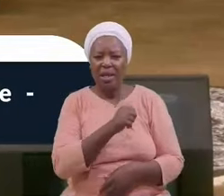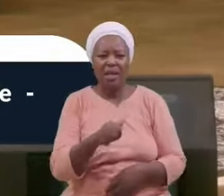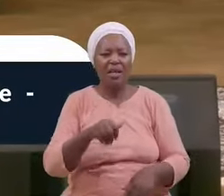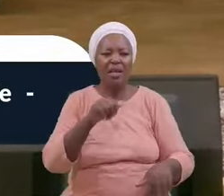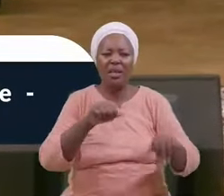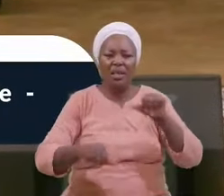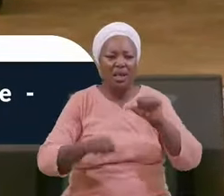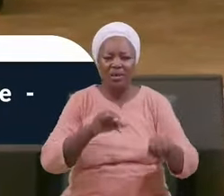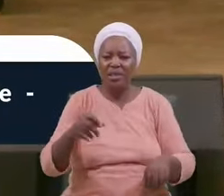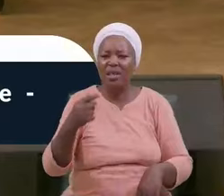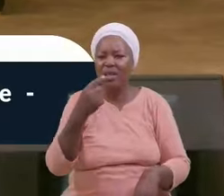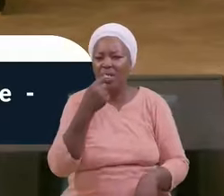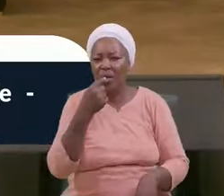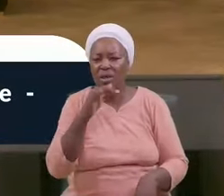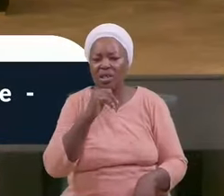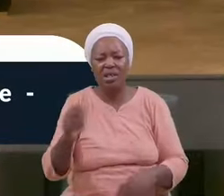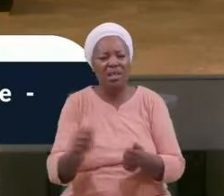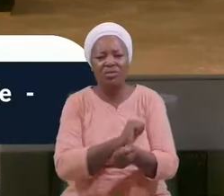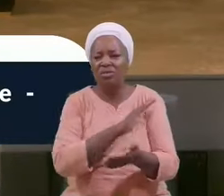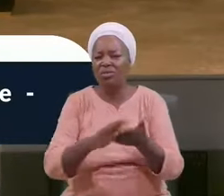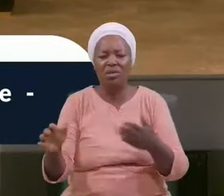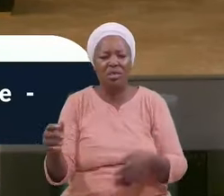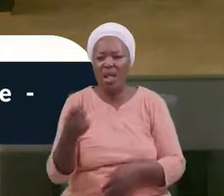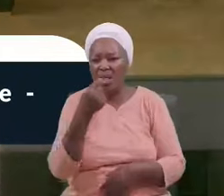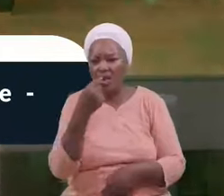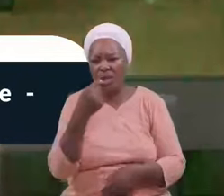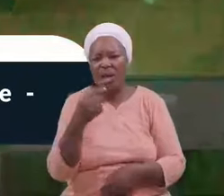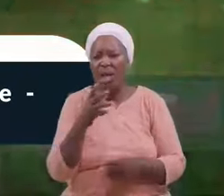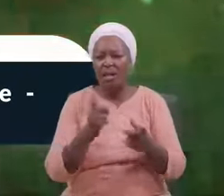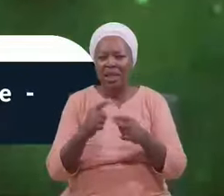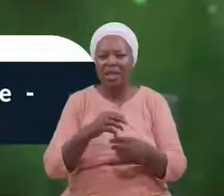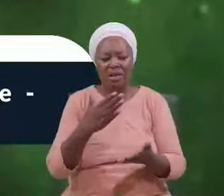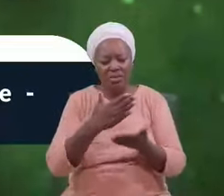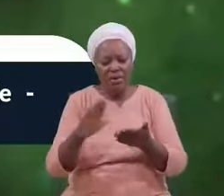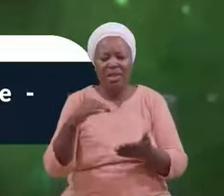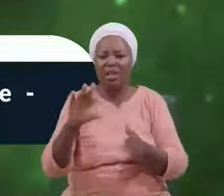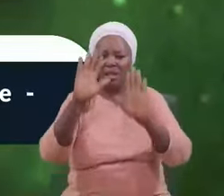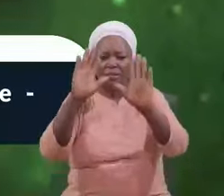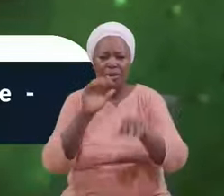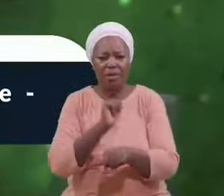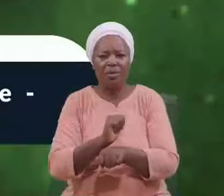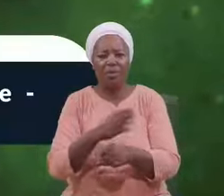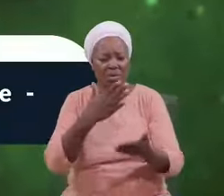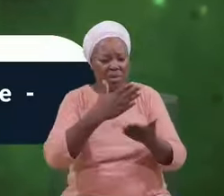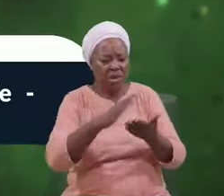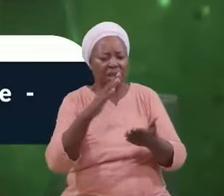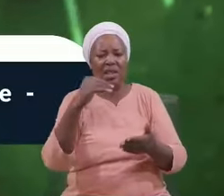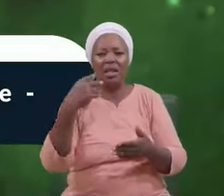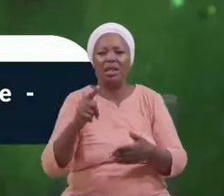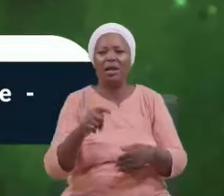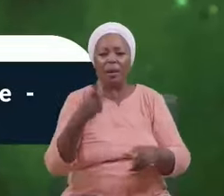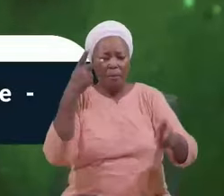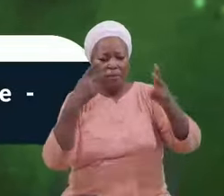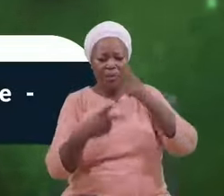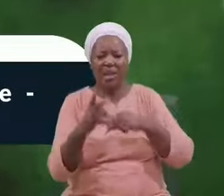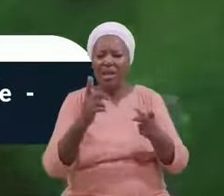langue ruineuse. Et il a rejeté le miracle il a rejeté la prophétie.